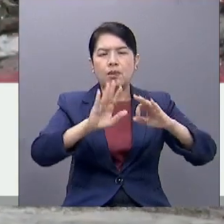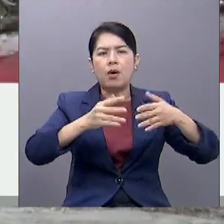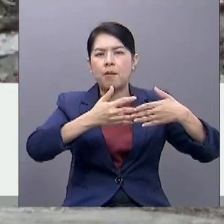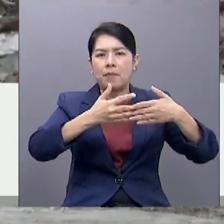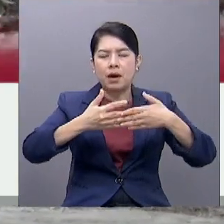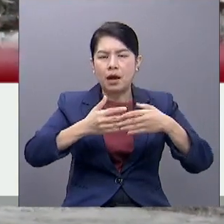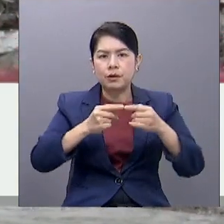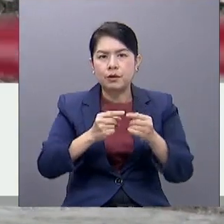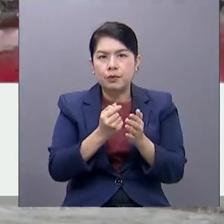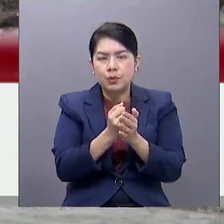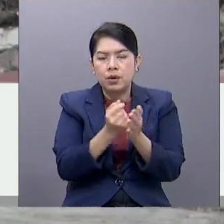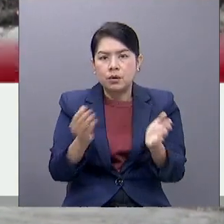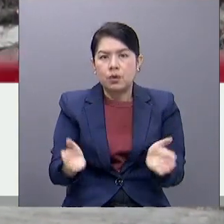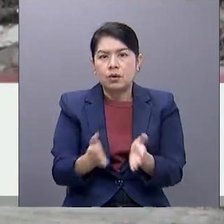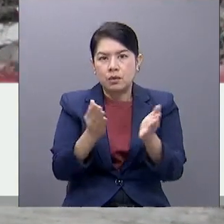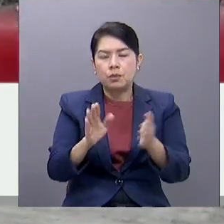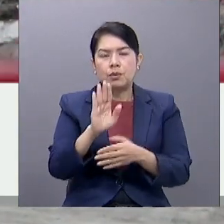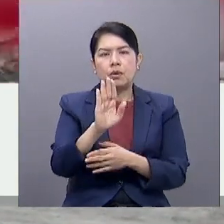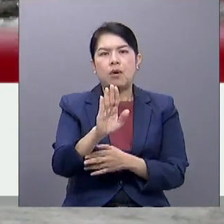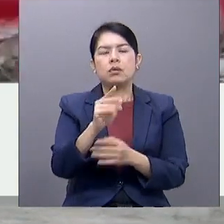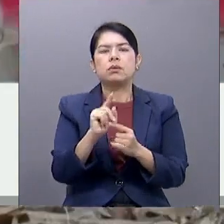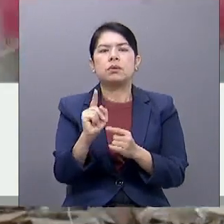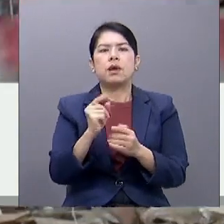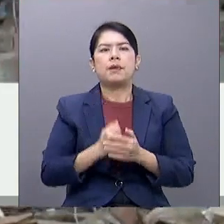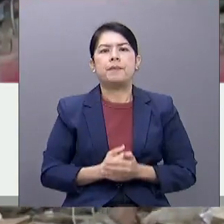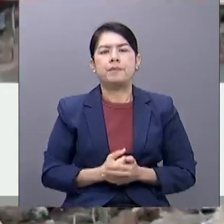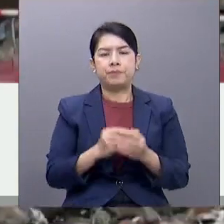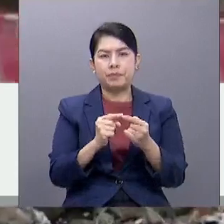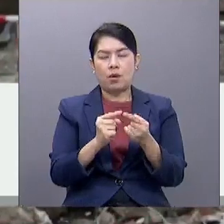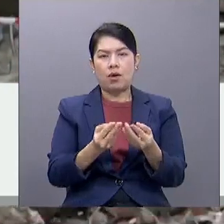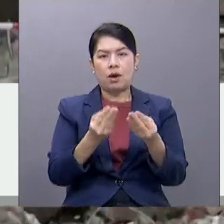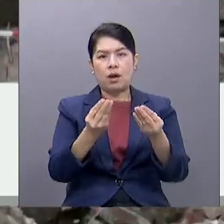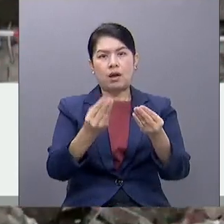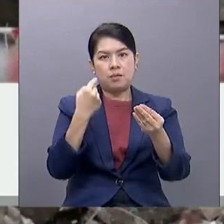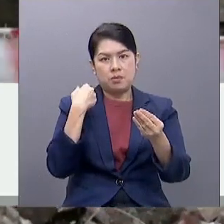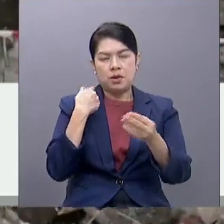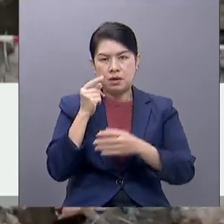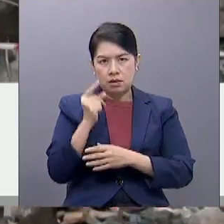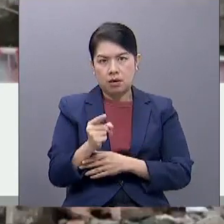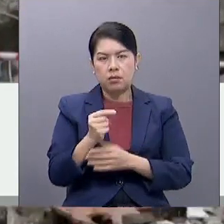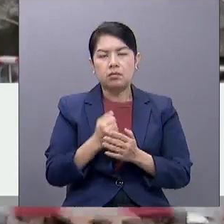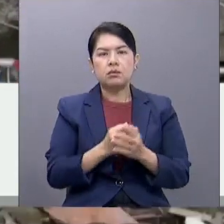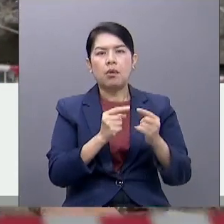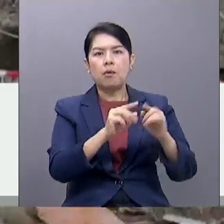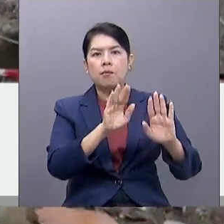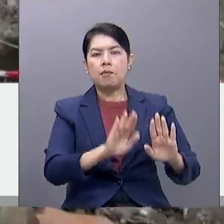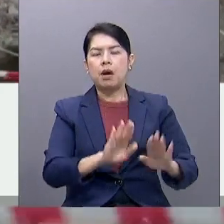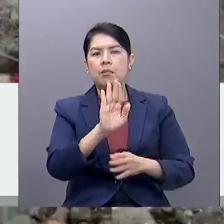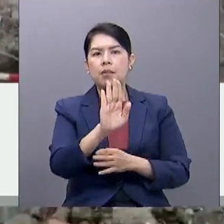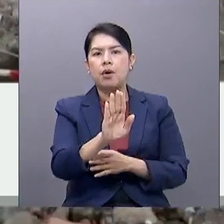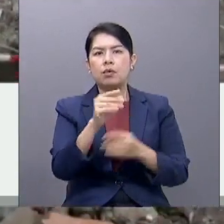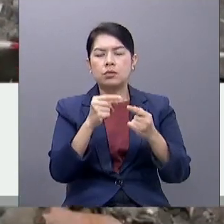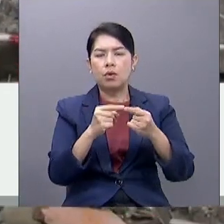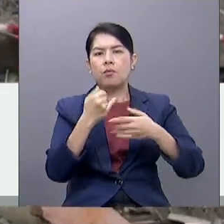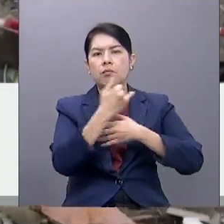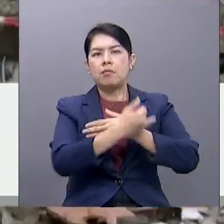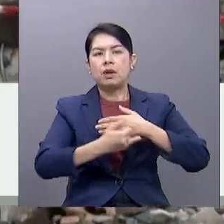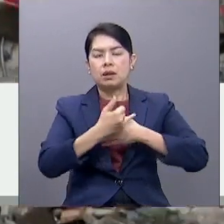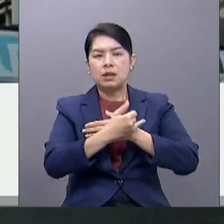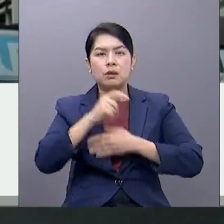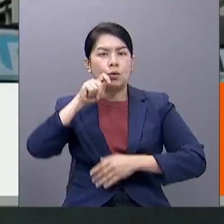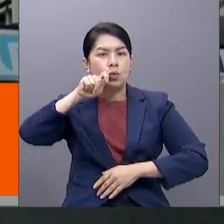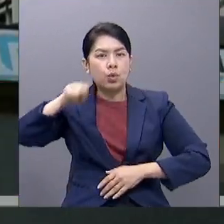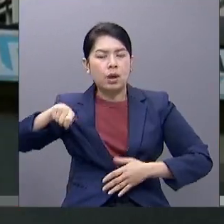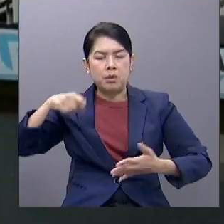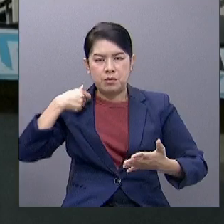ธยุทโธปกรณ์ให้กับยูเครนคืออาวุธที่สหรัฐมอบให้จะต้องถูกใช้ในดินแดนของยูเครนเท่านั้นห้ามล่วงล้ำ